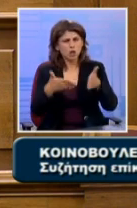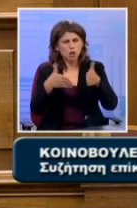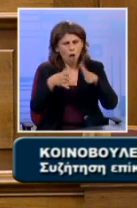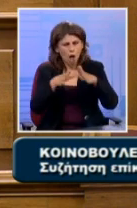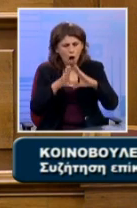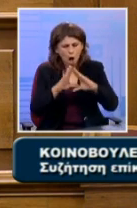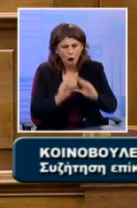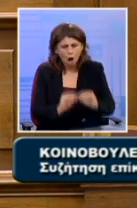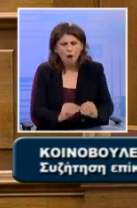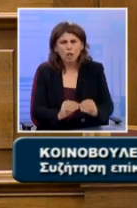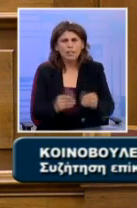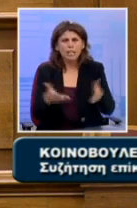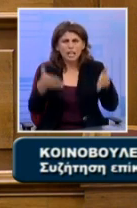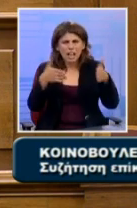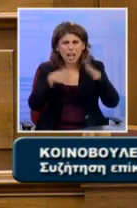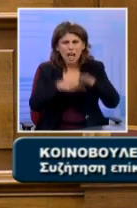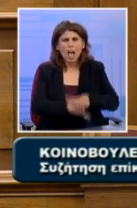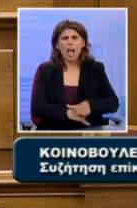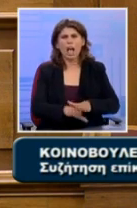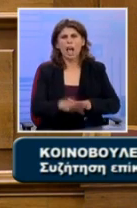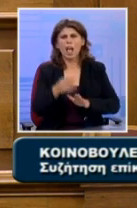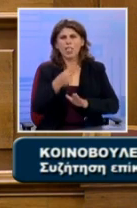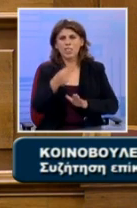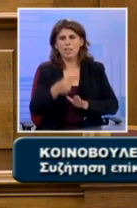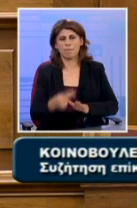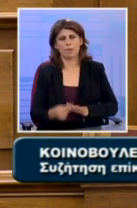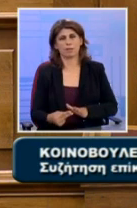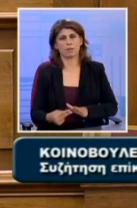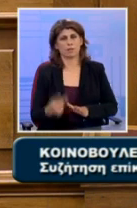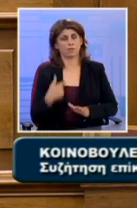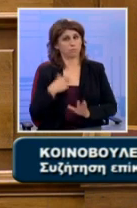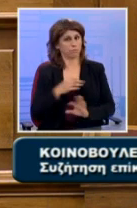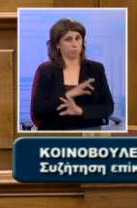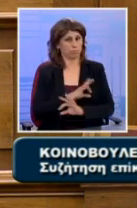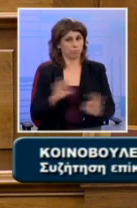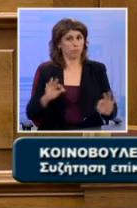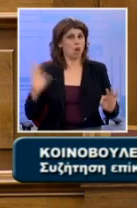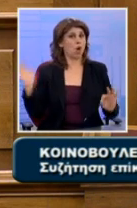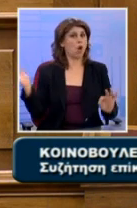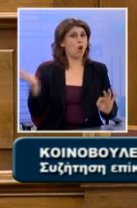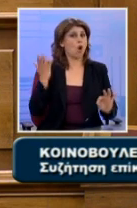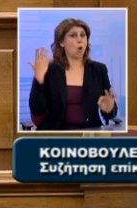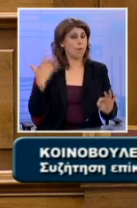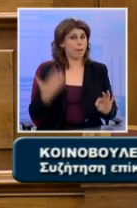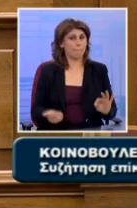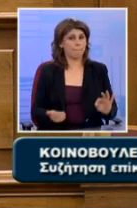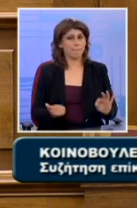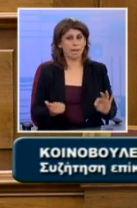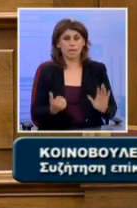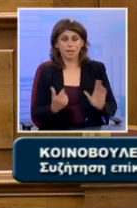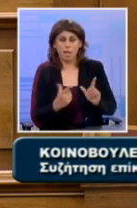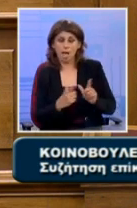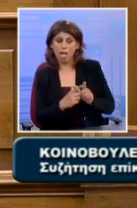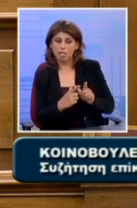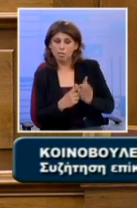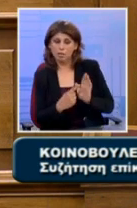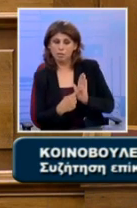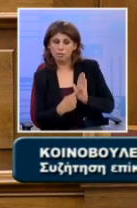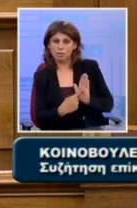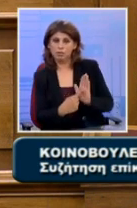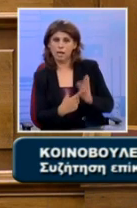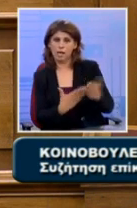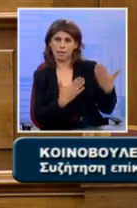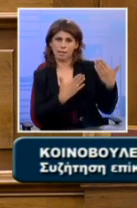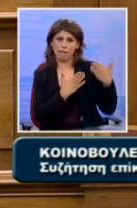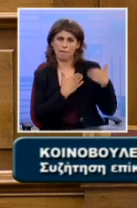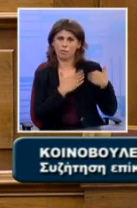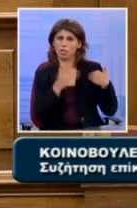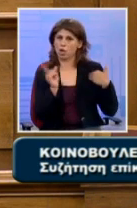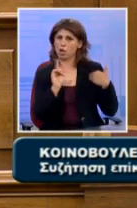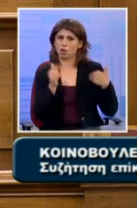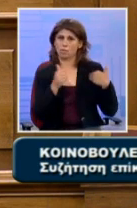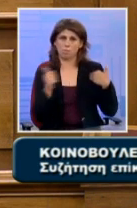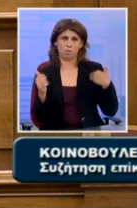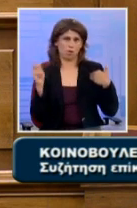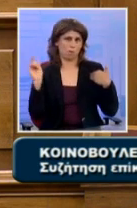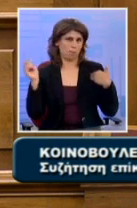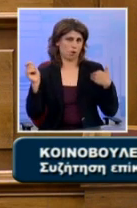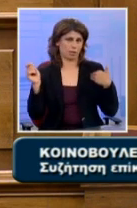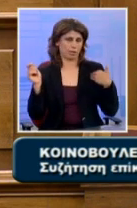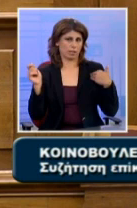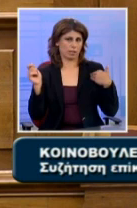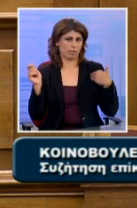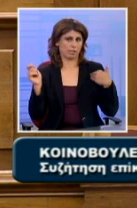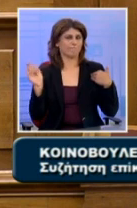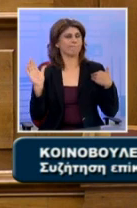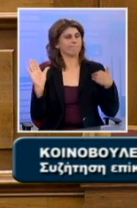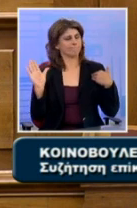σημεία. Και σας διαβεβαιώνω, όπου υπάρχουν ενδείξεις για ευθύνες όχι μόνο πολιτικές,